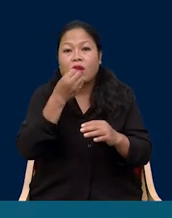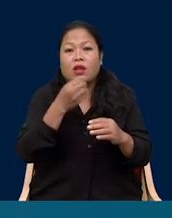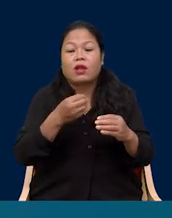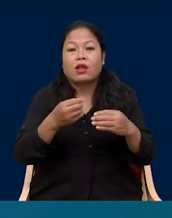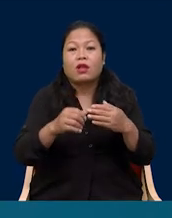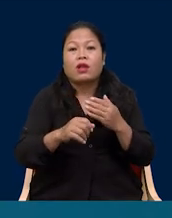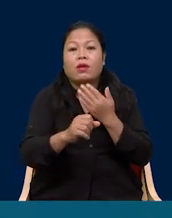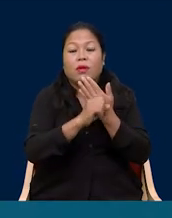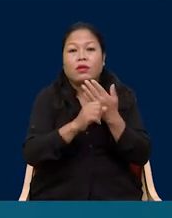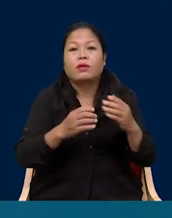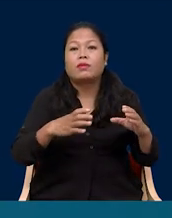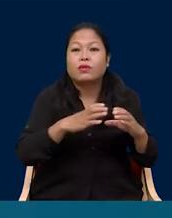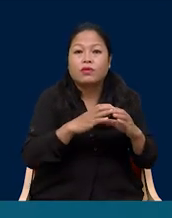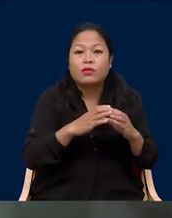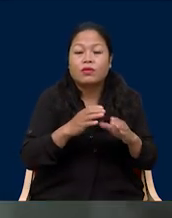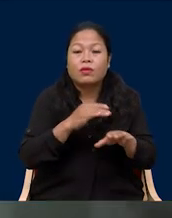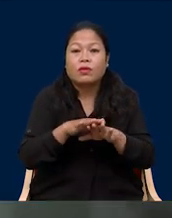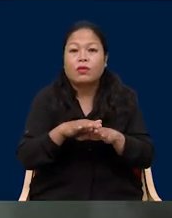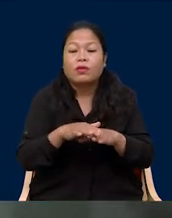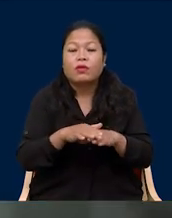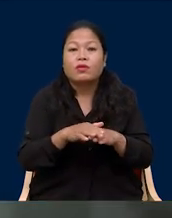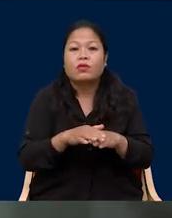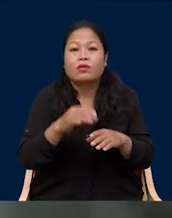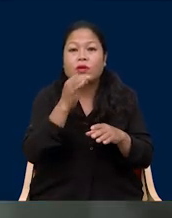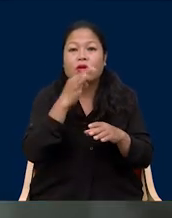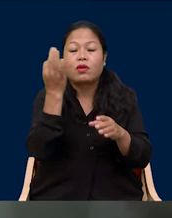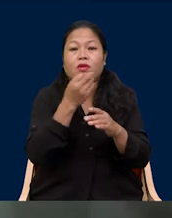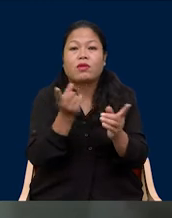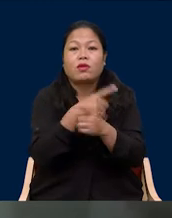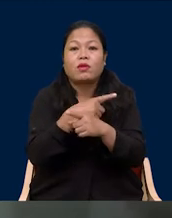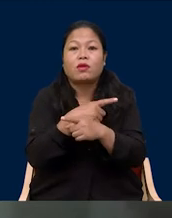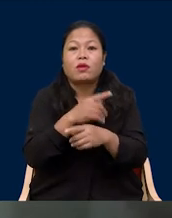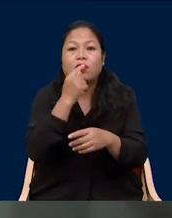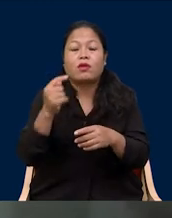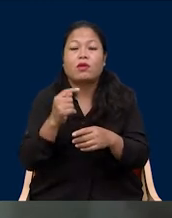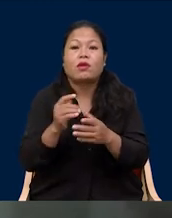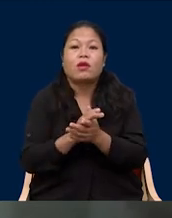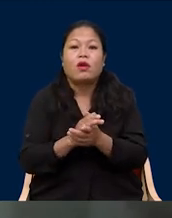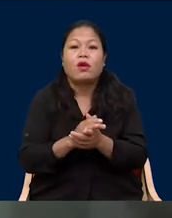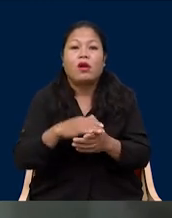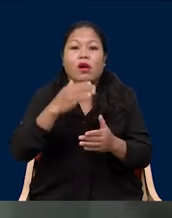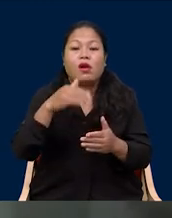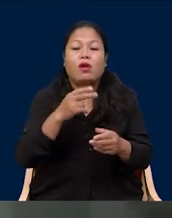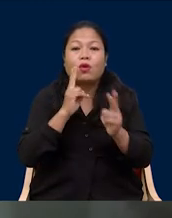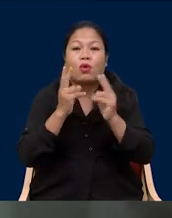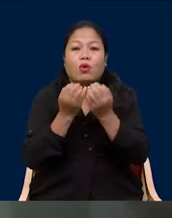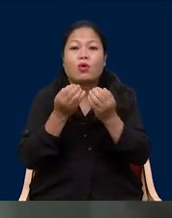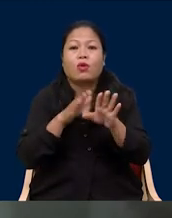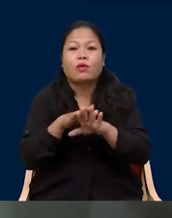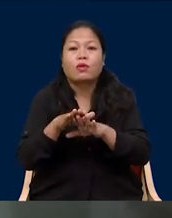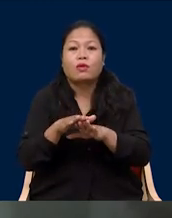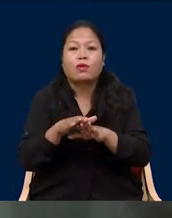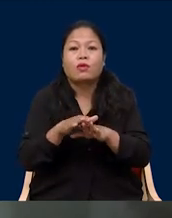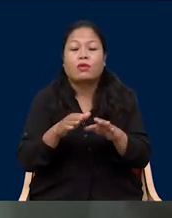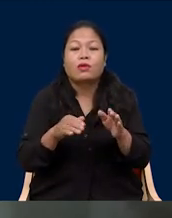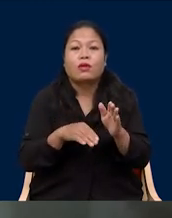वर्गहरू, उनीहरूलाई धेरै नै खेपेको छ यो यसको यसको क्लाइमेट चेन्जको जलवायु परिवर्तनको परिणामहरूले. त्यसपछि यस्तो